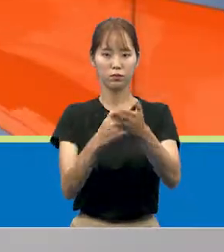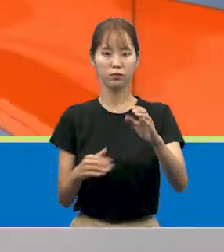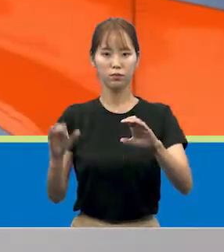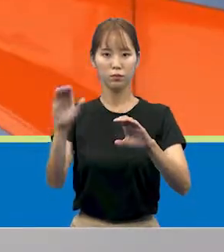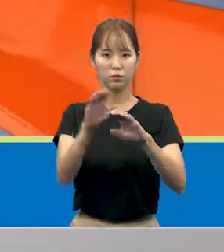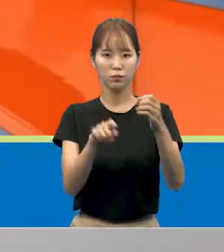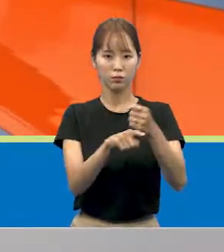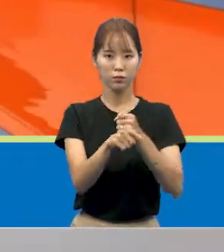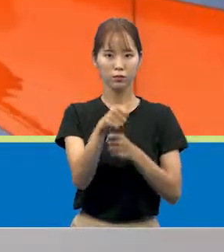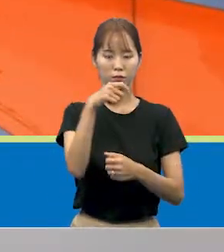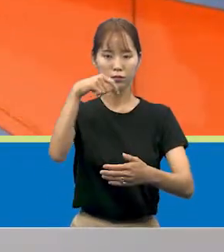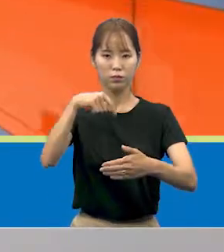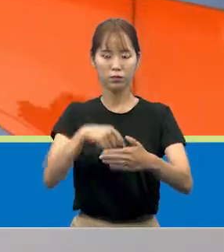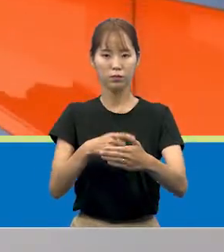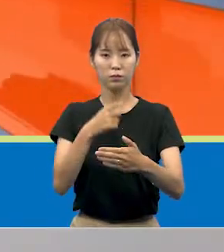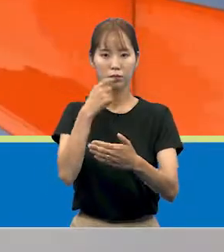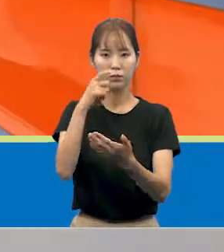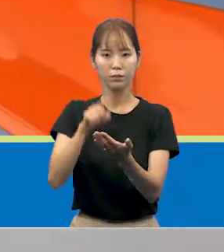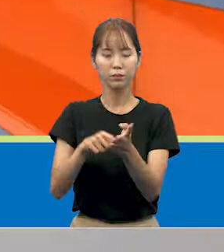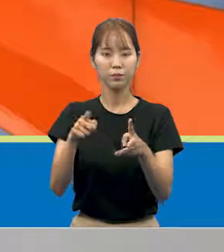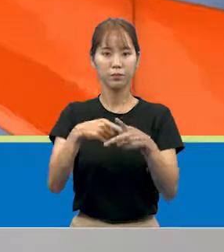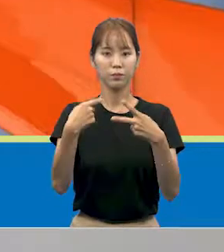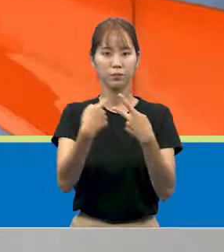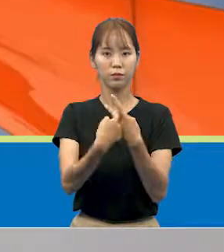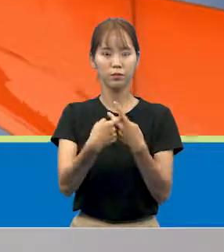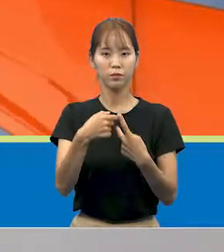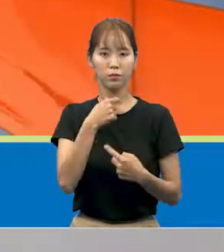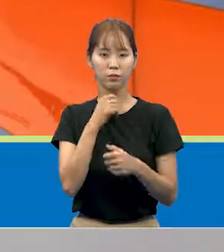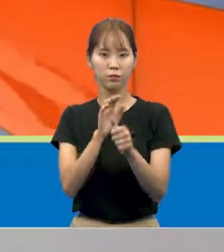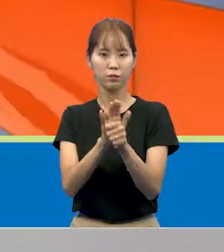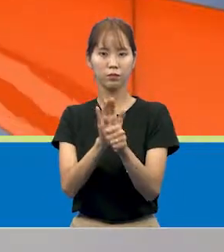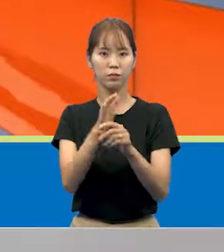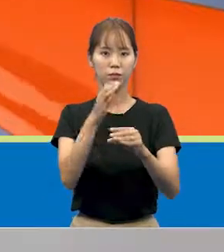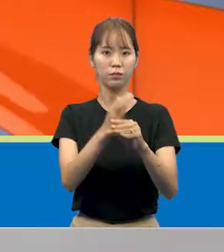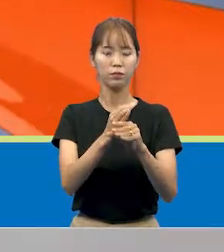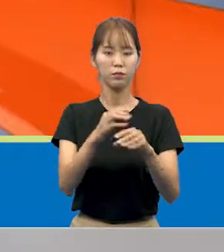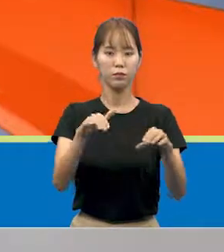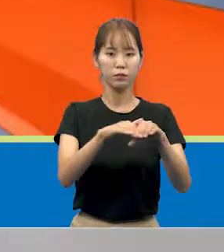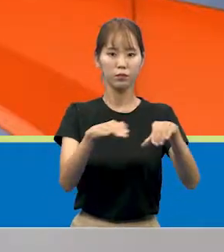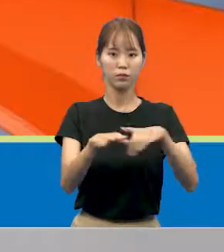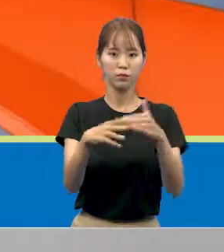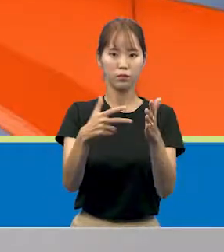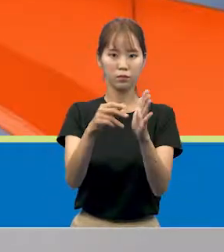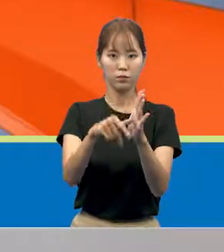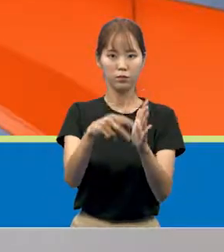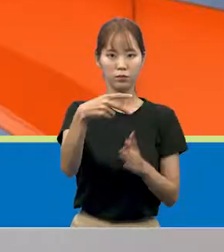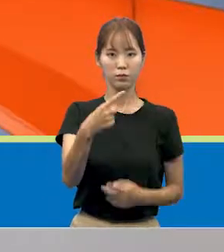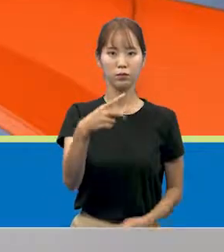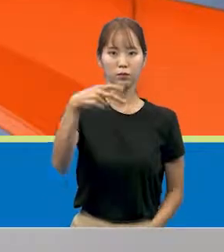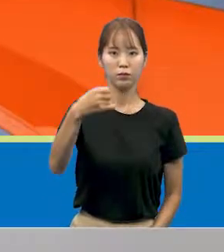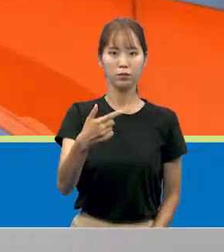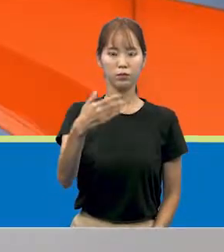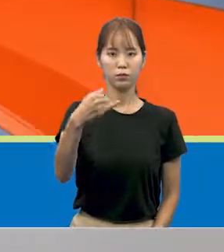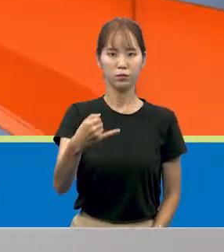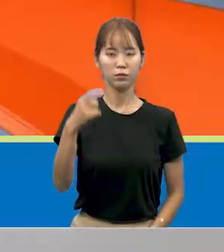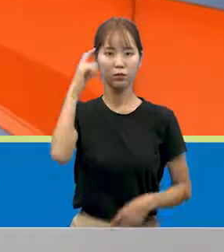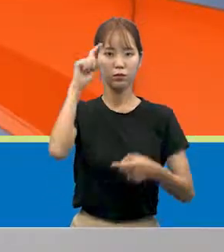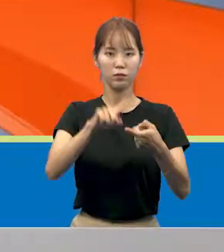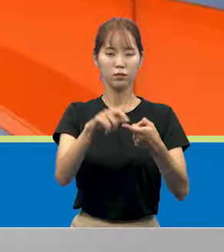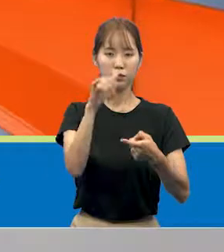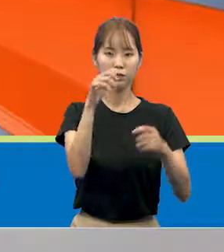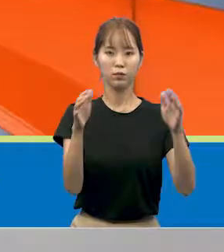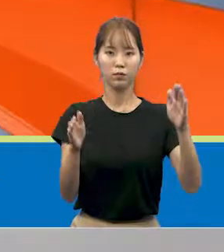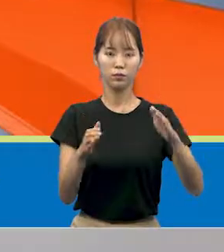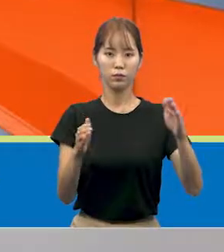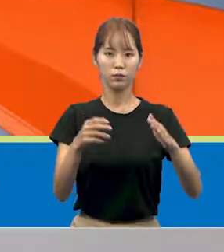방문객들이 보다 의미 있고 깊이 있게 전시를 관람할 수 있도록 돕는데요. 동대문 문화재단에서는 도슨트에 관심 있는